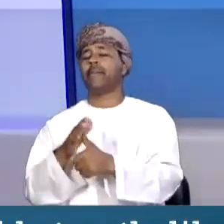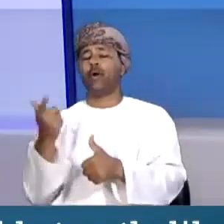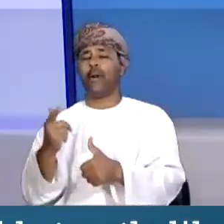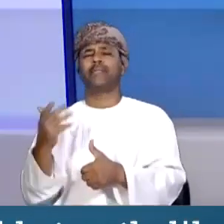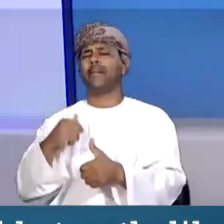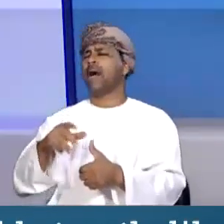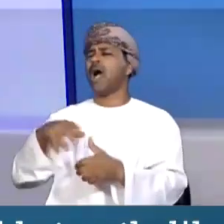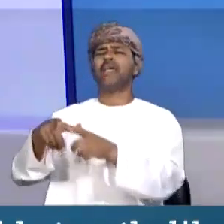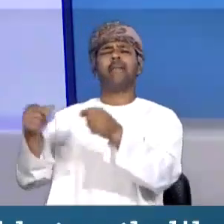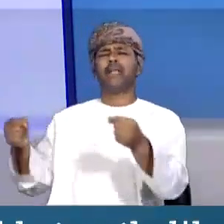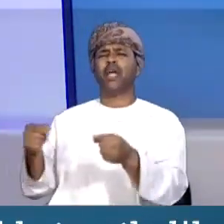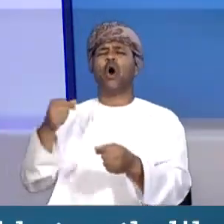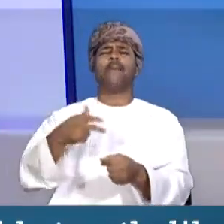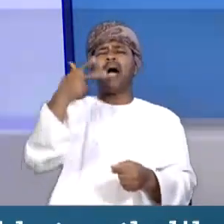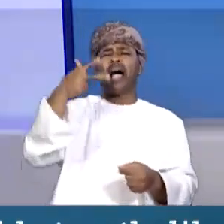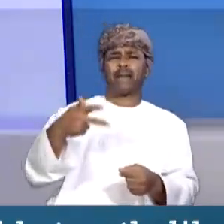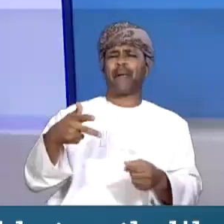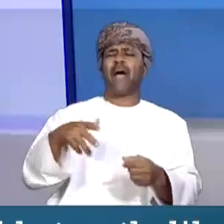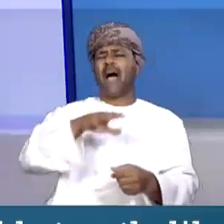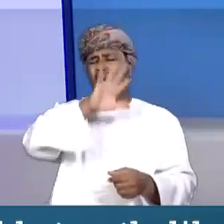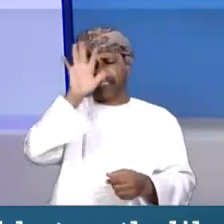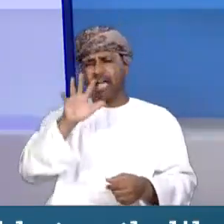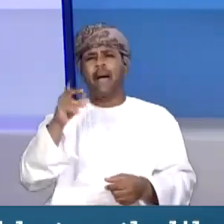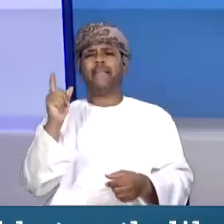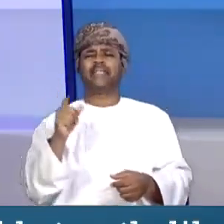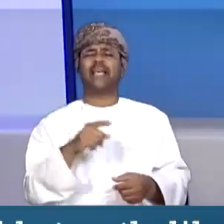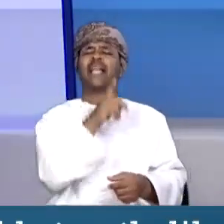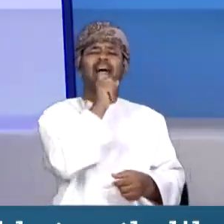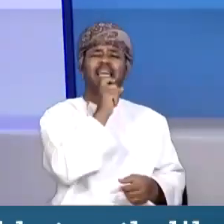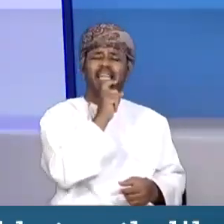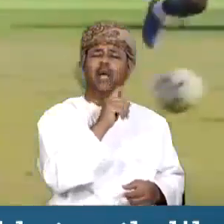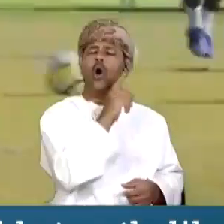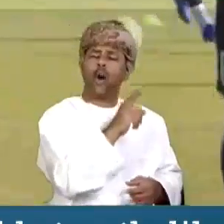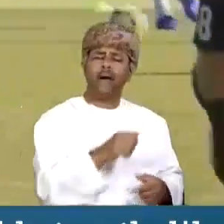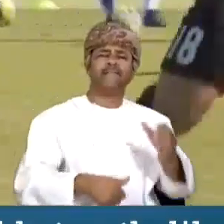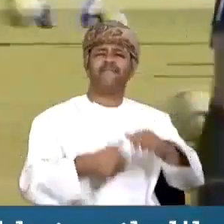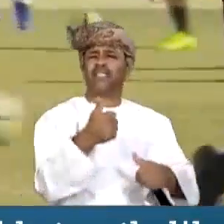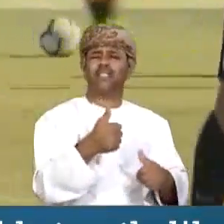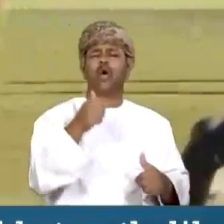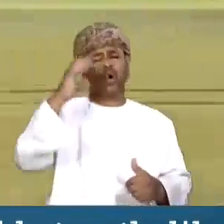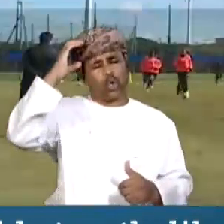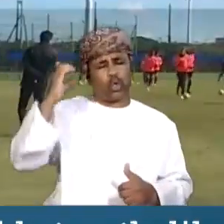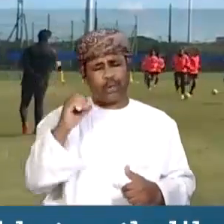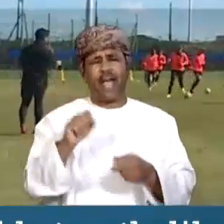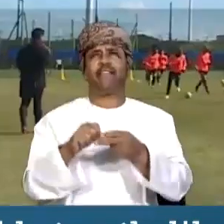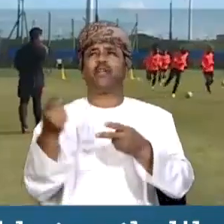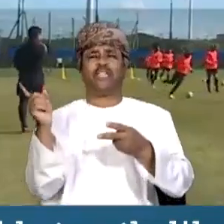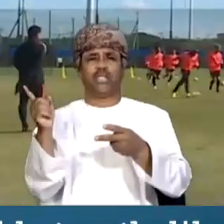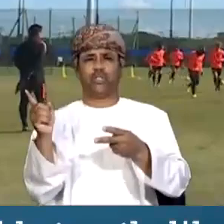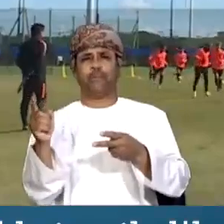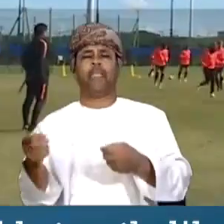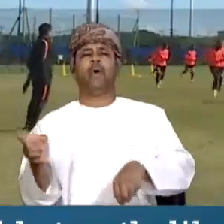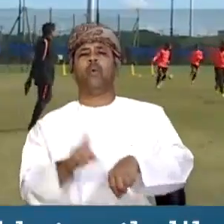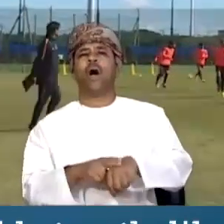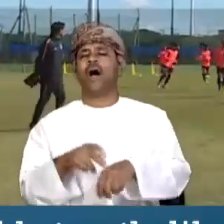يتوج أي فريق من غرب القارة منذ تفوق السد القطري على تشومبوك الكوري الجنوبي في نهائي 2011.